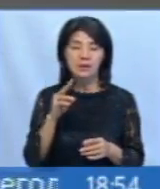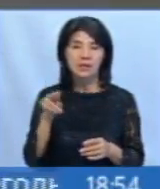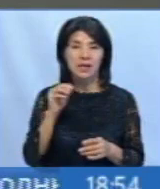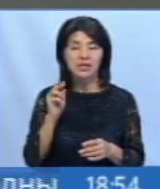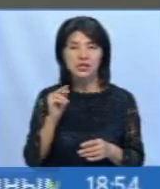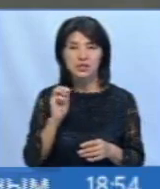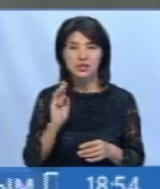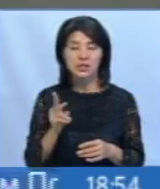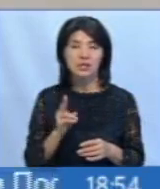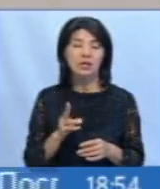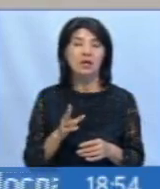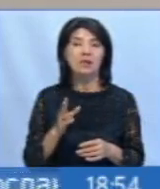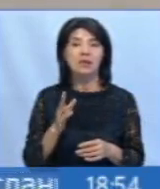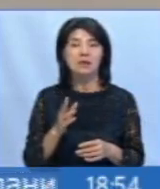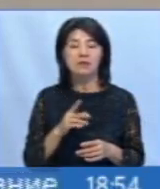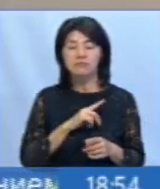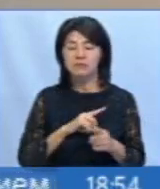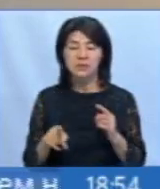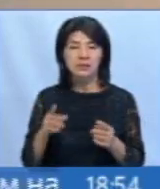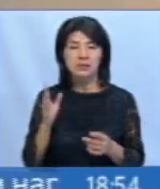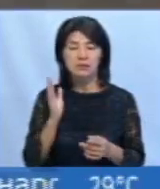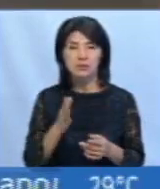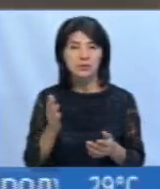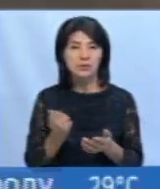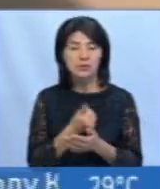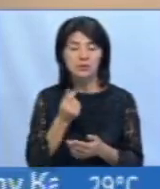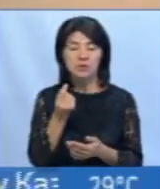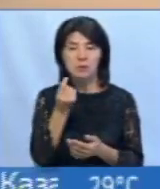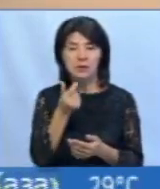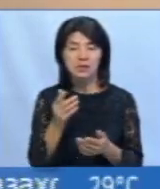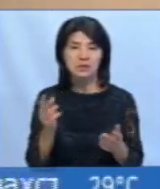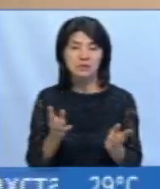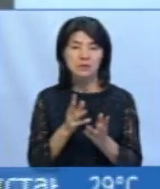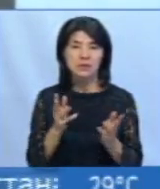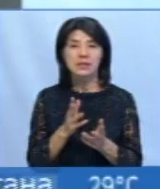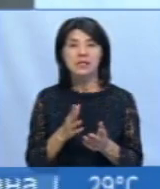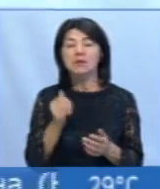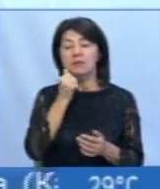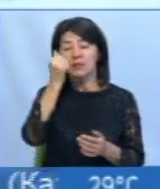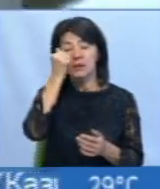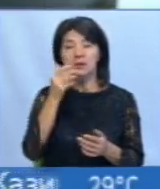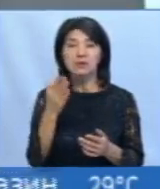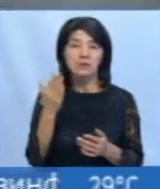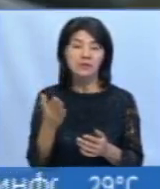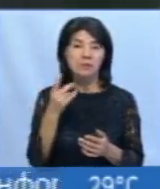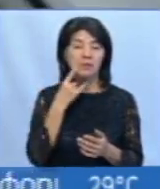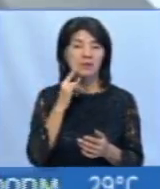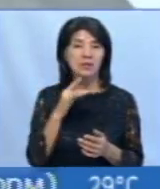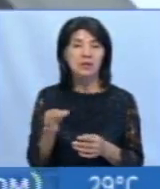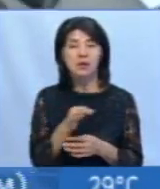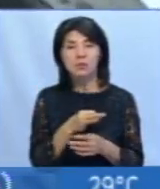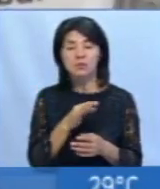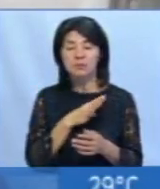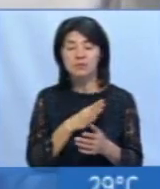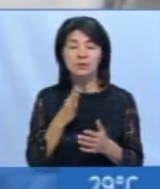своевременно обнаружить. А вот датчик быстро реагирует сигналом на малейшее его появление. Благодаря установленным устройствам в Павлодарской области были спасены